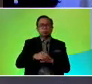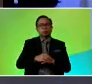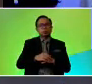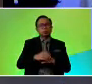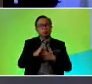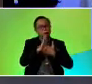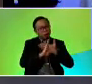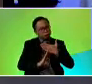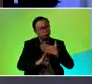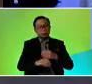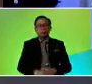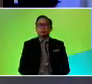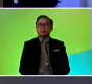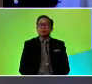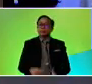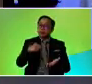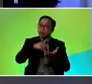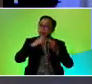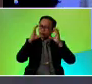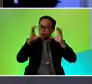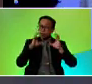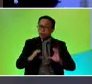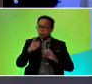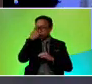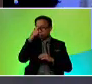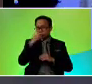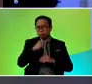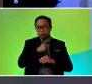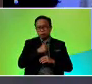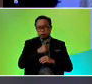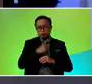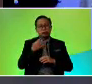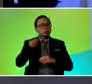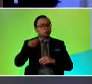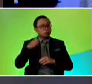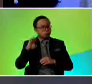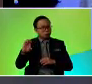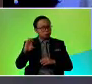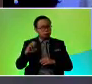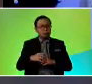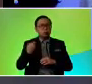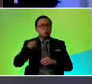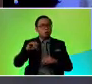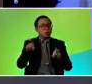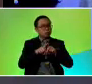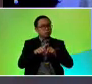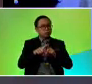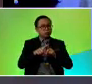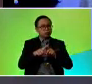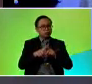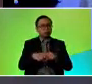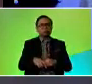itu adalah diri kita dieksploitasi di mana awal-awal ini